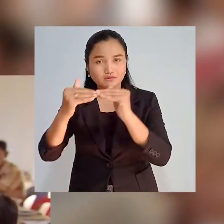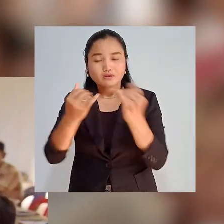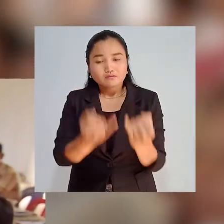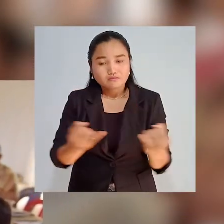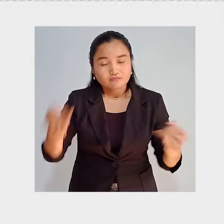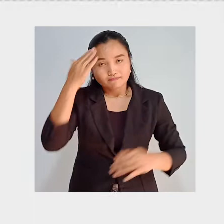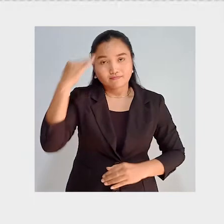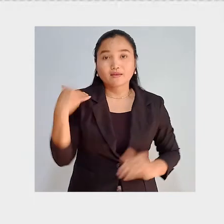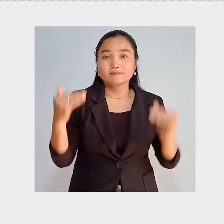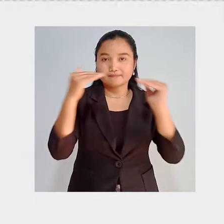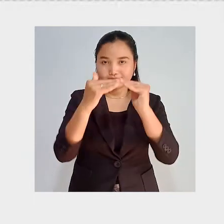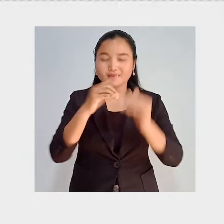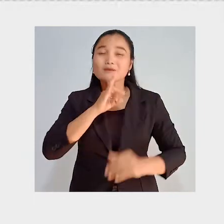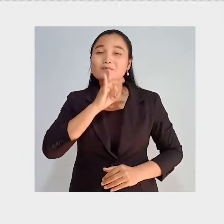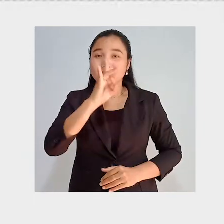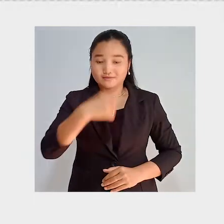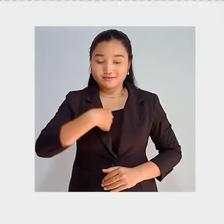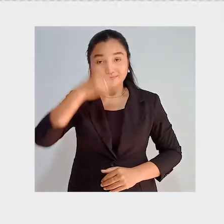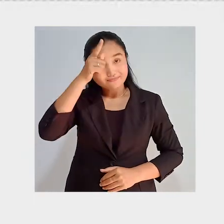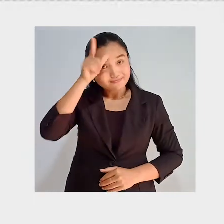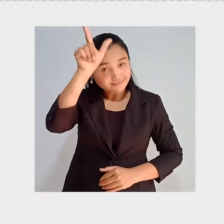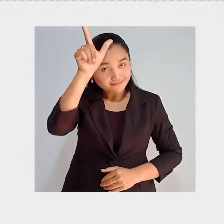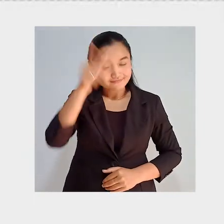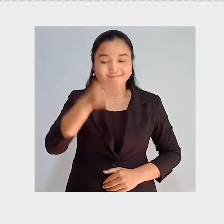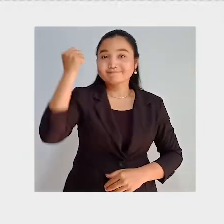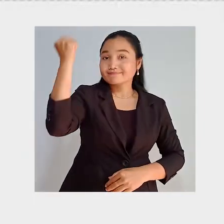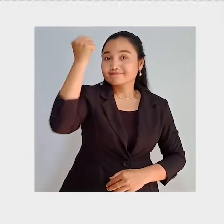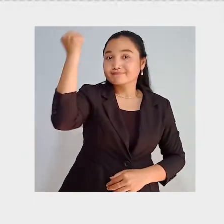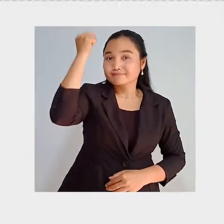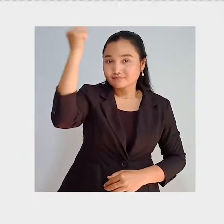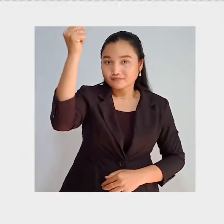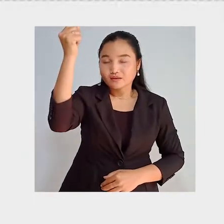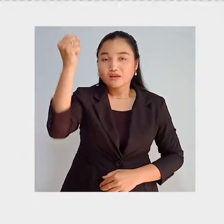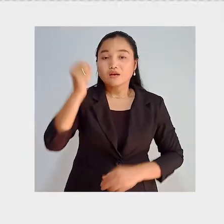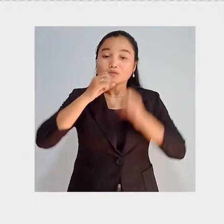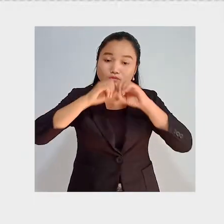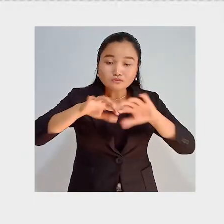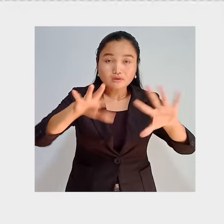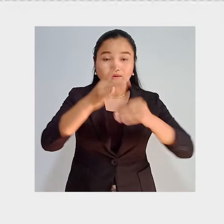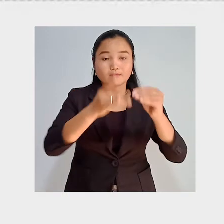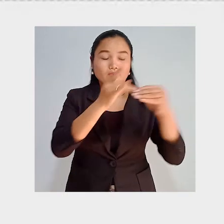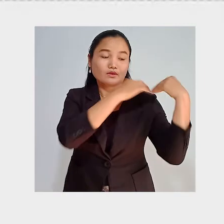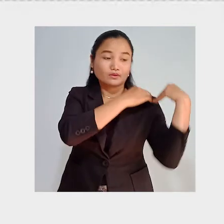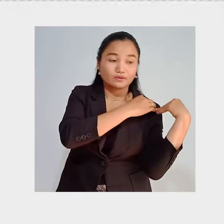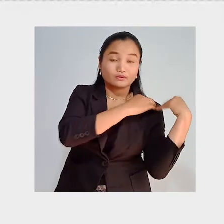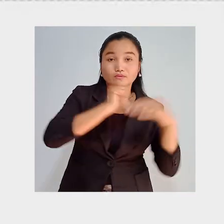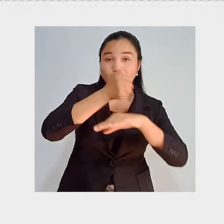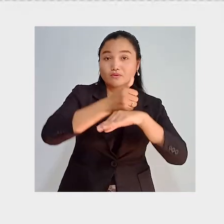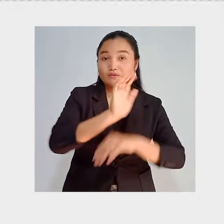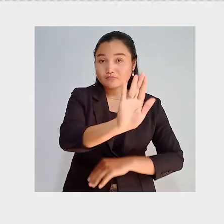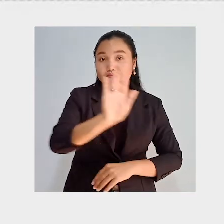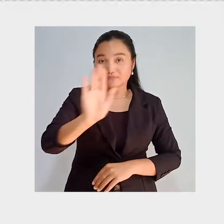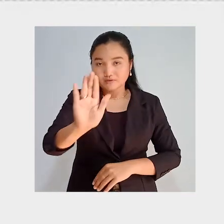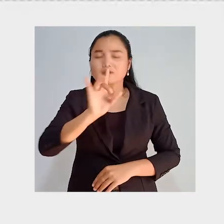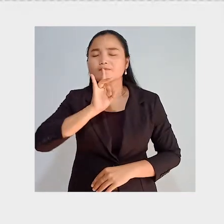ក្មេងស្រី ខ្ញុំមានជំនឿយ៉ាងមុតមាំថាតាមរយៈយុទ្ធនាការអំពីទូនីតិគាត់គឺពិត